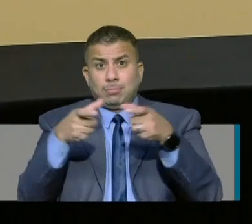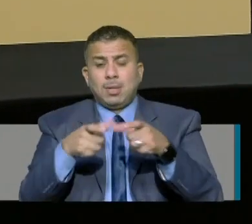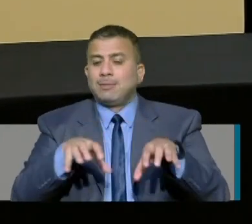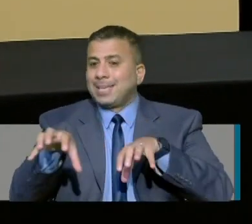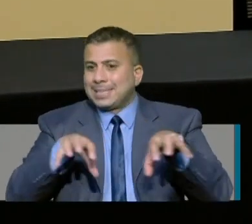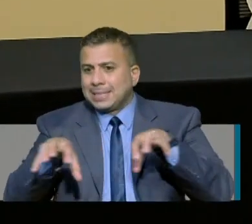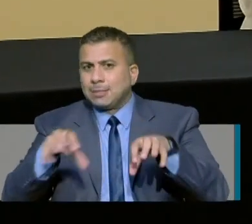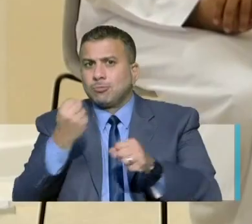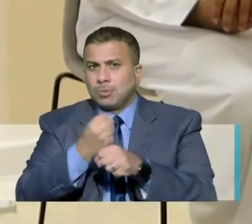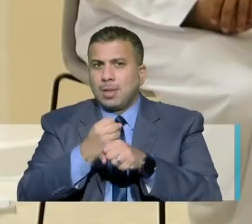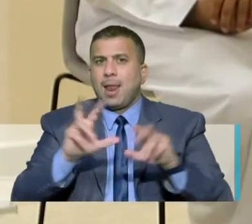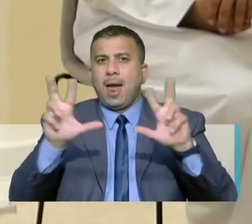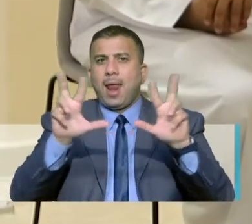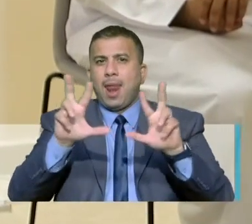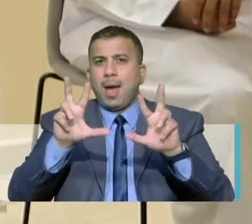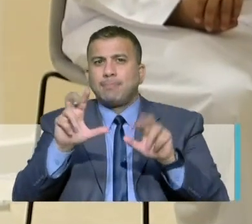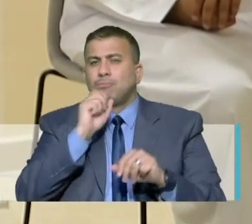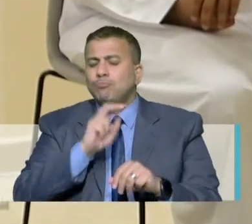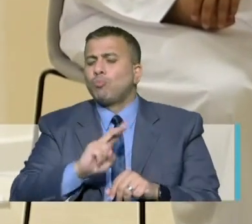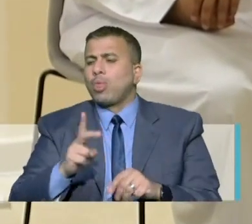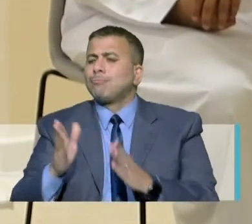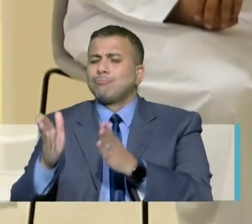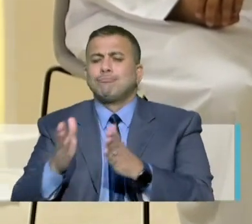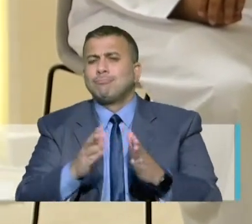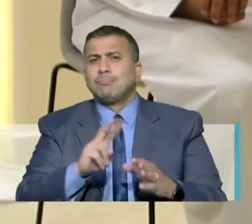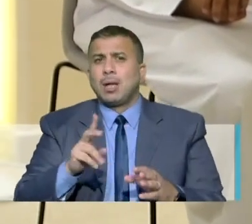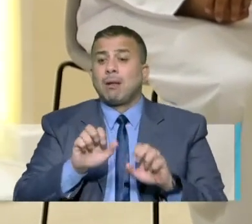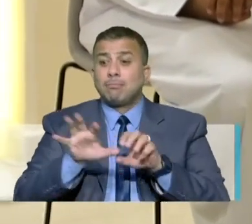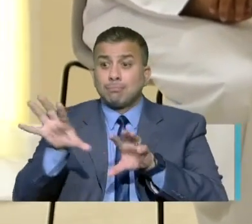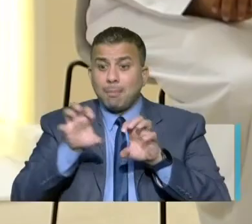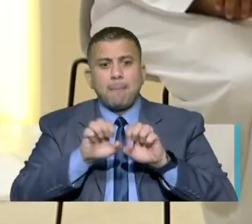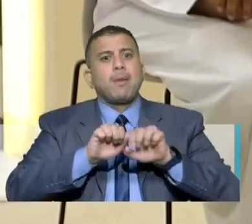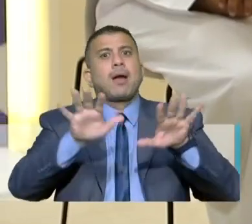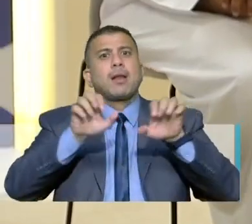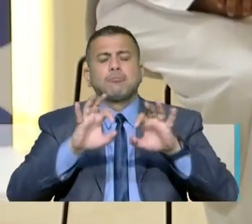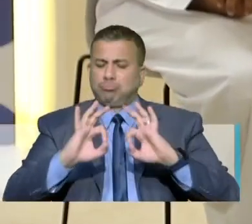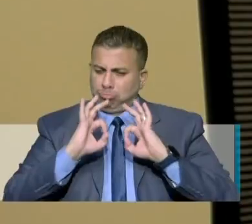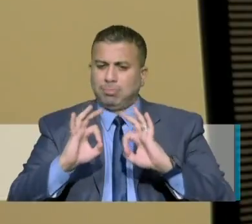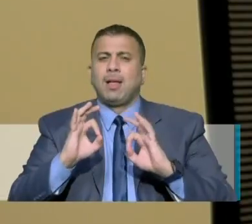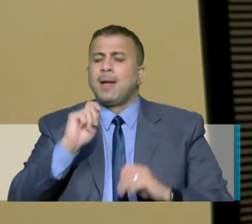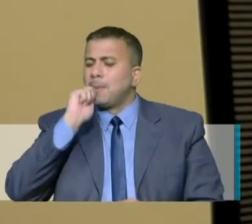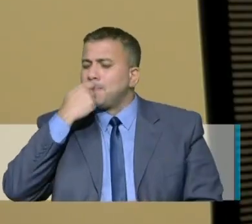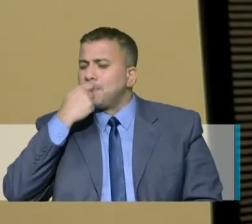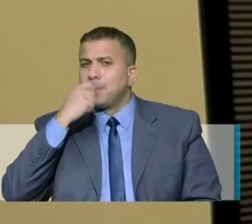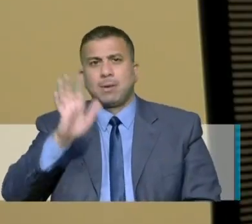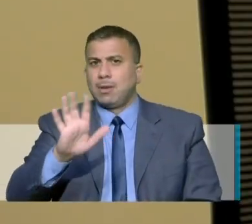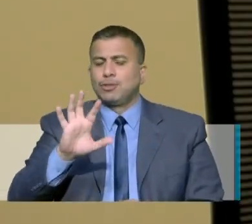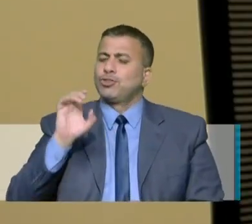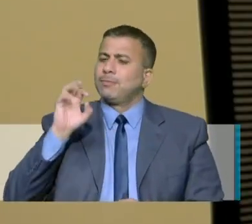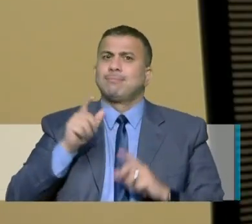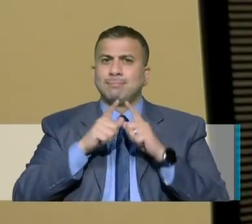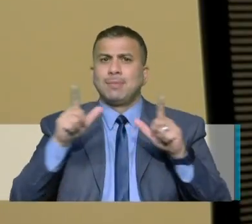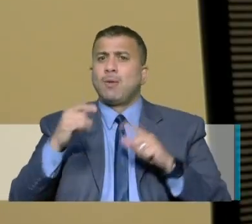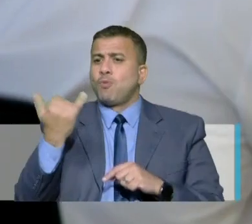تنسيق الجهود مع الوسائل الاعلاميه المختلفه لنقل المعلومات بشكل دقيق وشفاف مشيرين الى اهميه